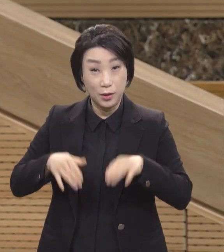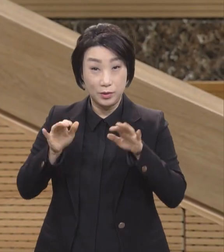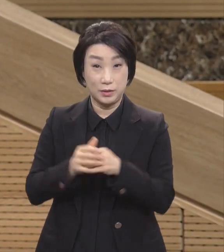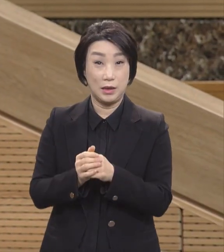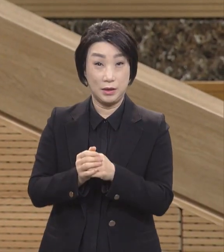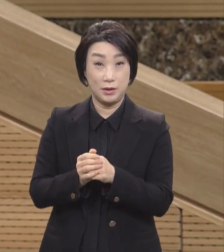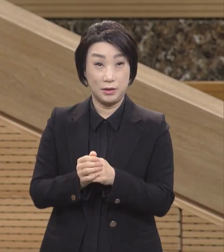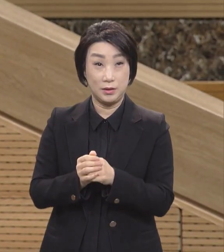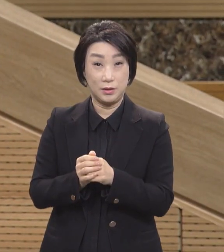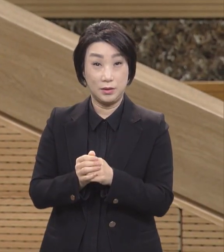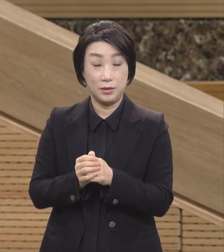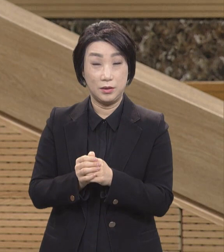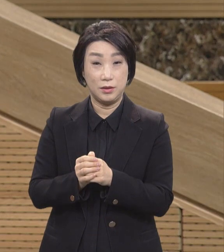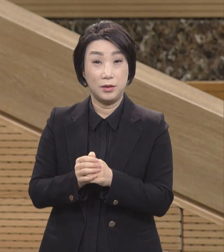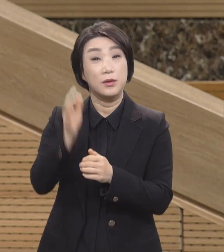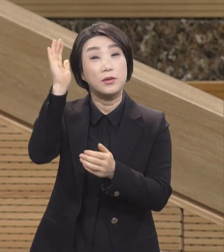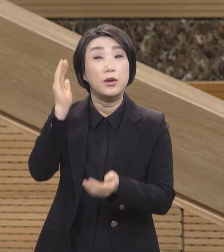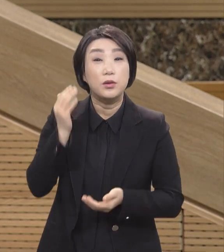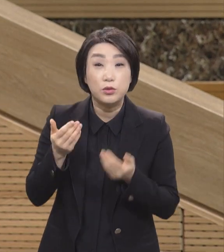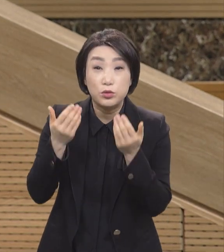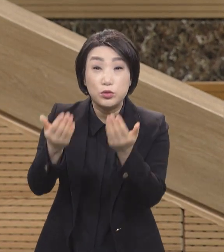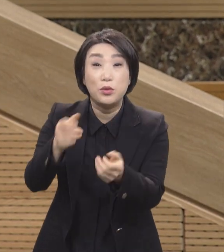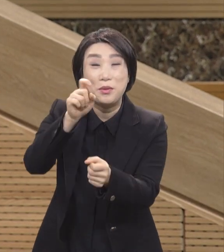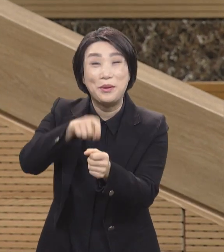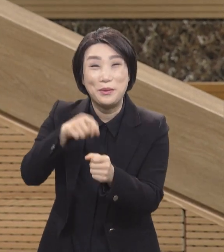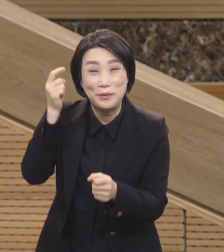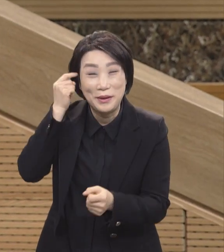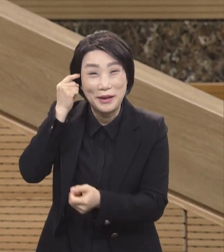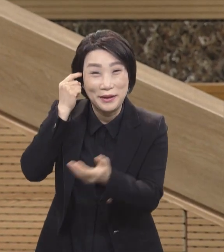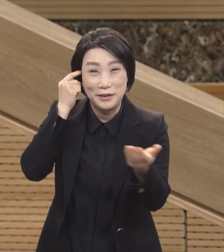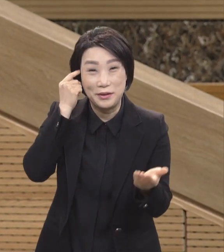이렇게 말하는 이유가 뭐냐?